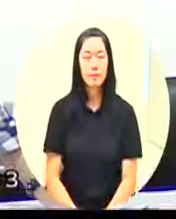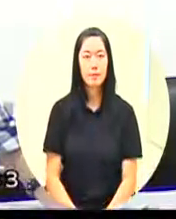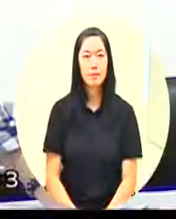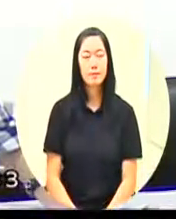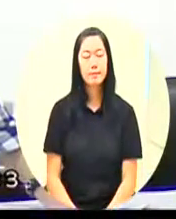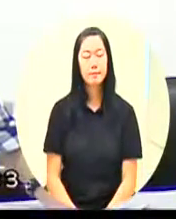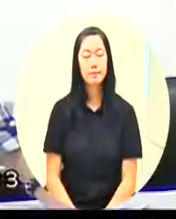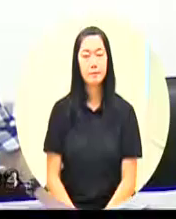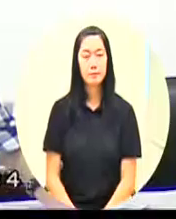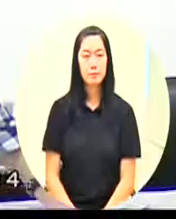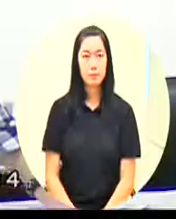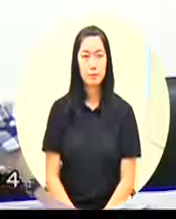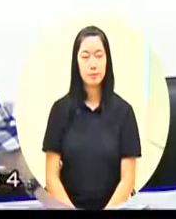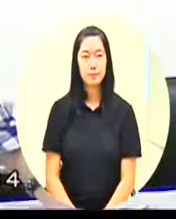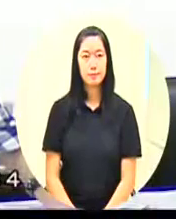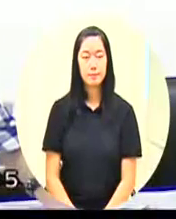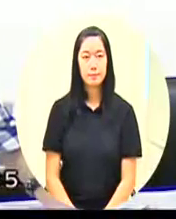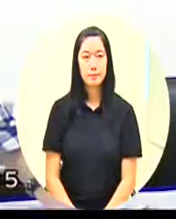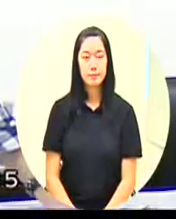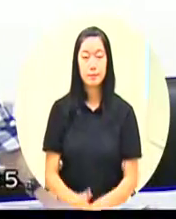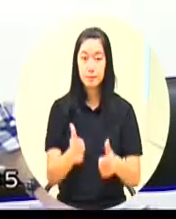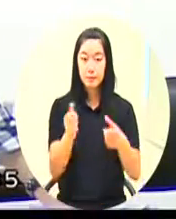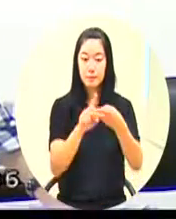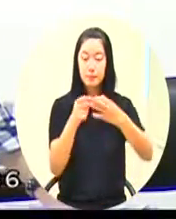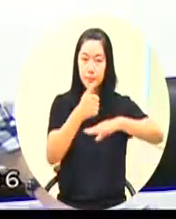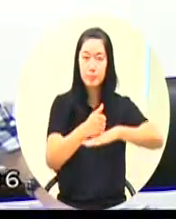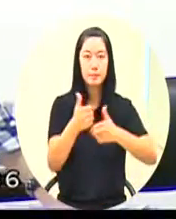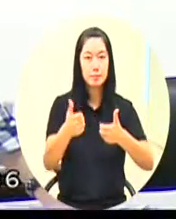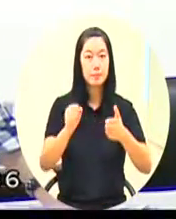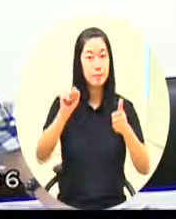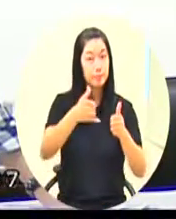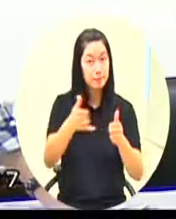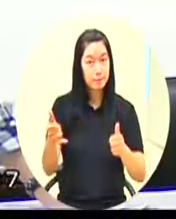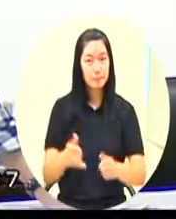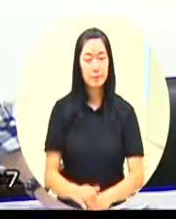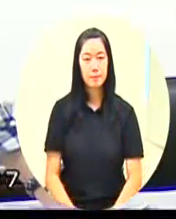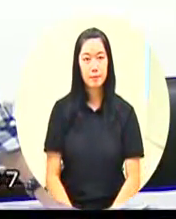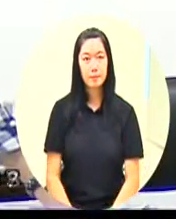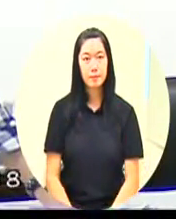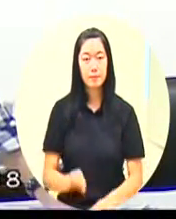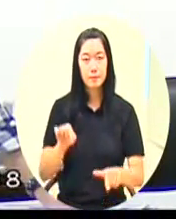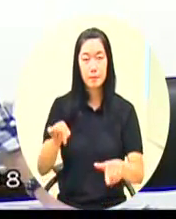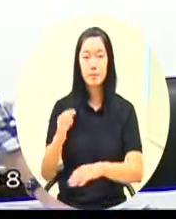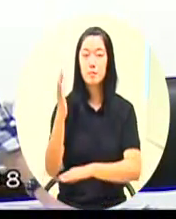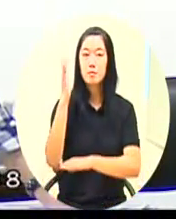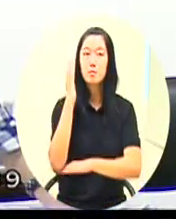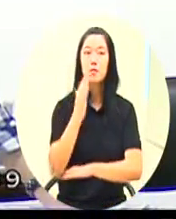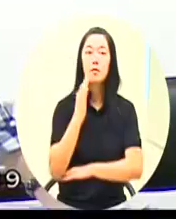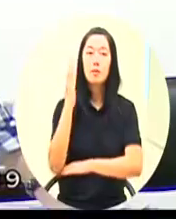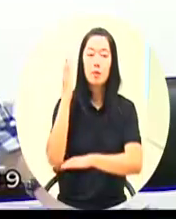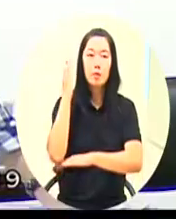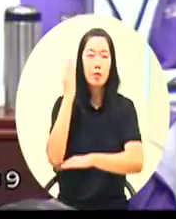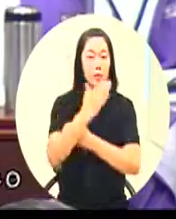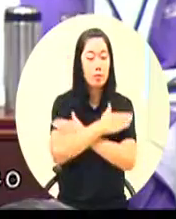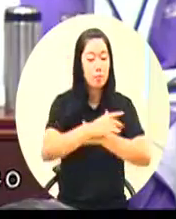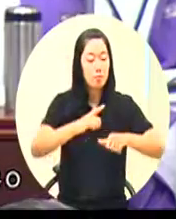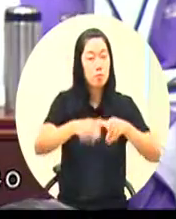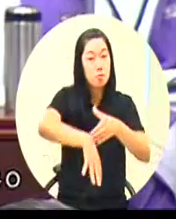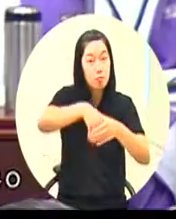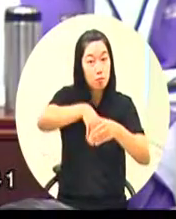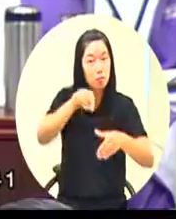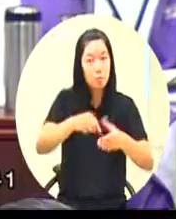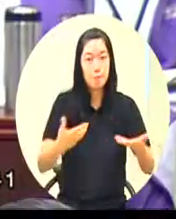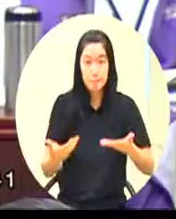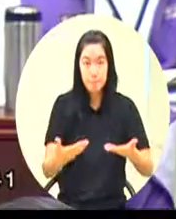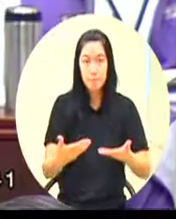回答。好，谢谢主席，谢谢议员。那有关于就是我们公幼抽签的部分，我们其实这几个